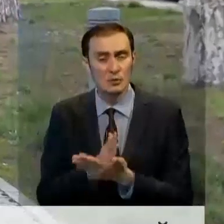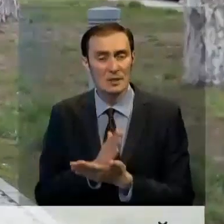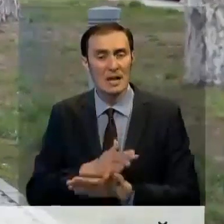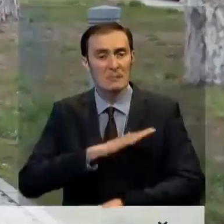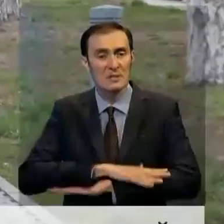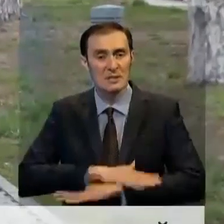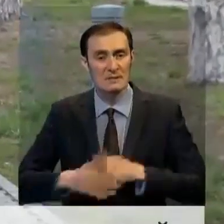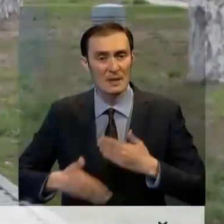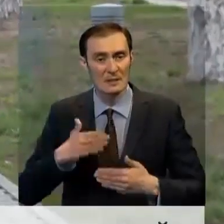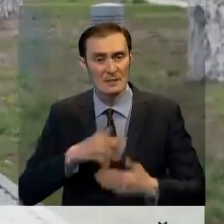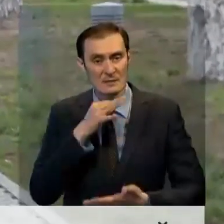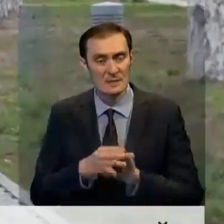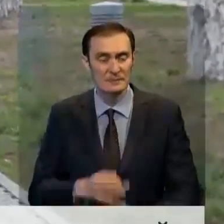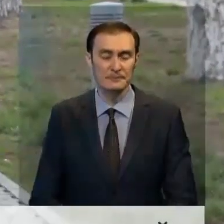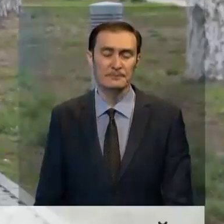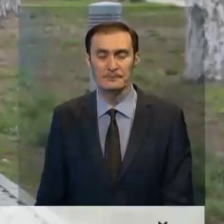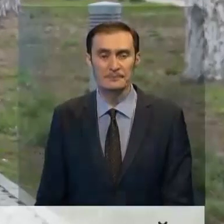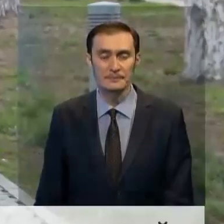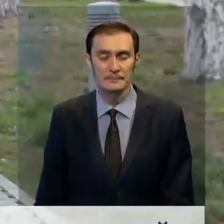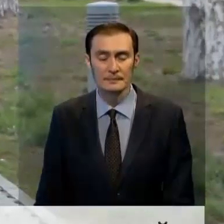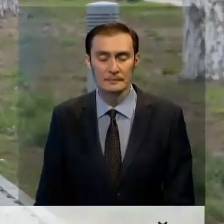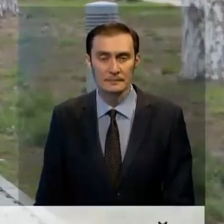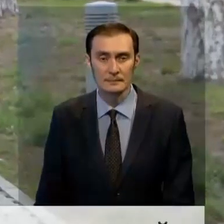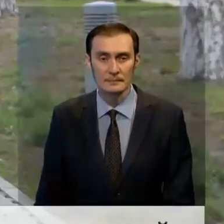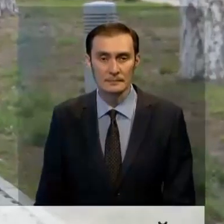предусмотрена административная ответственность.